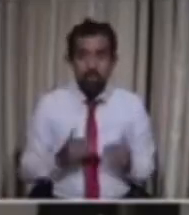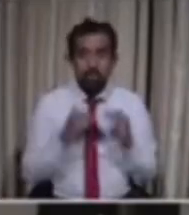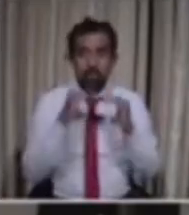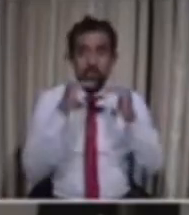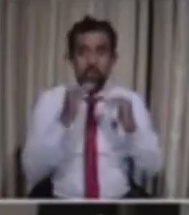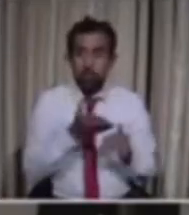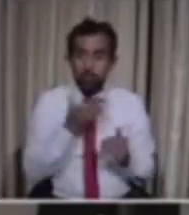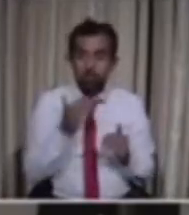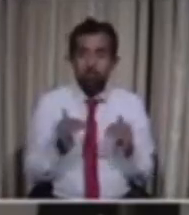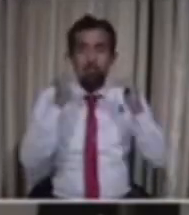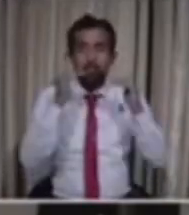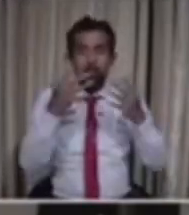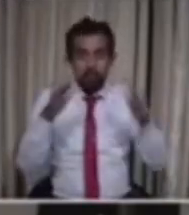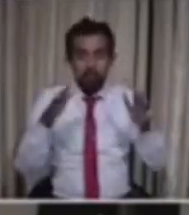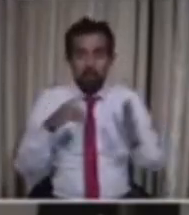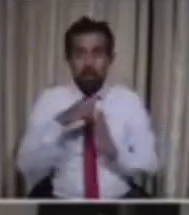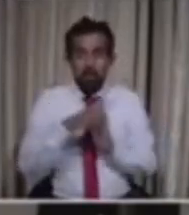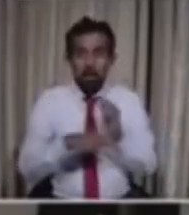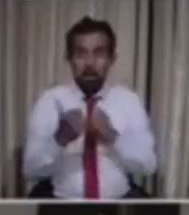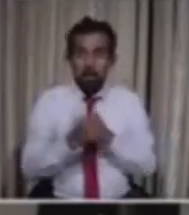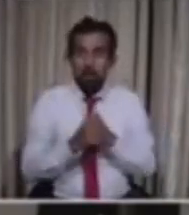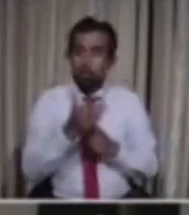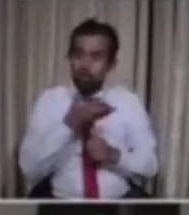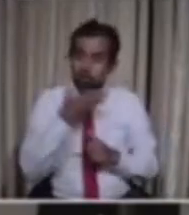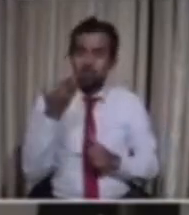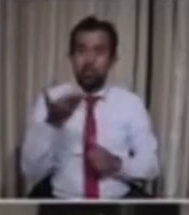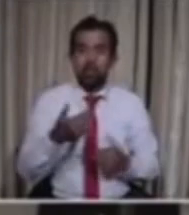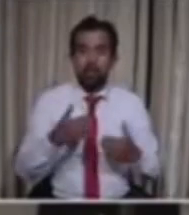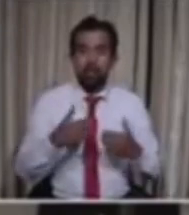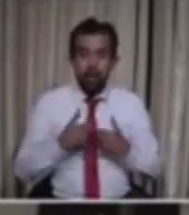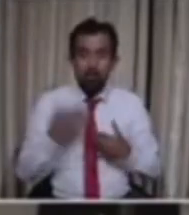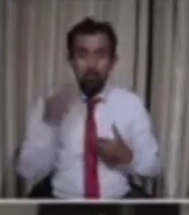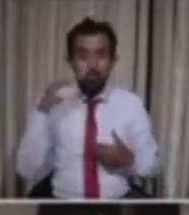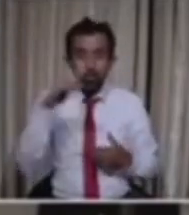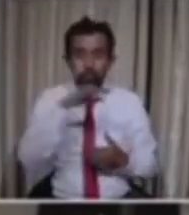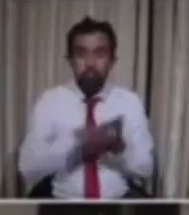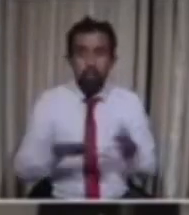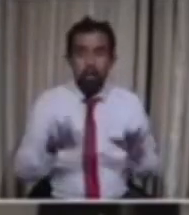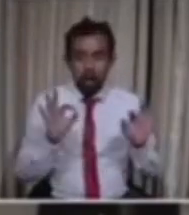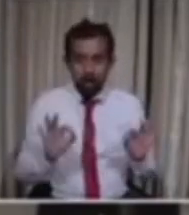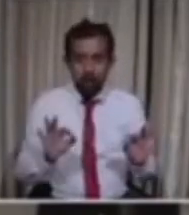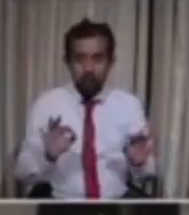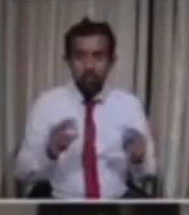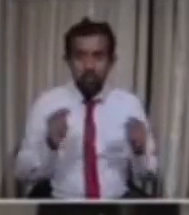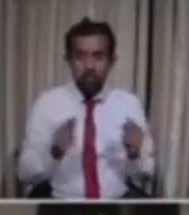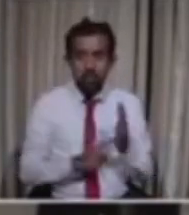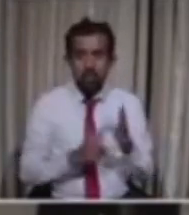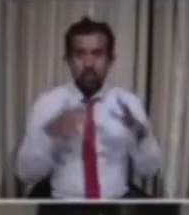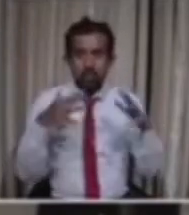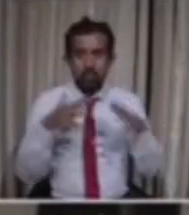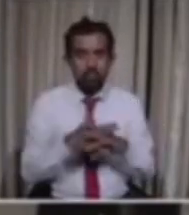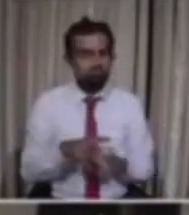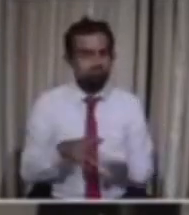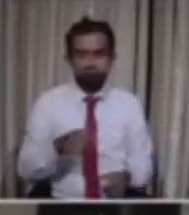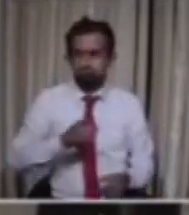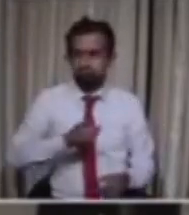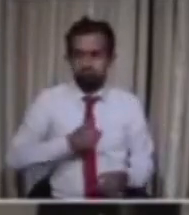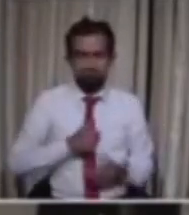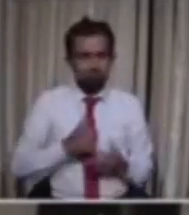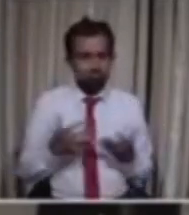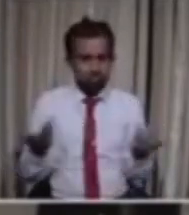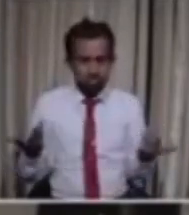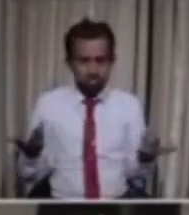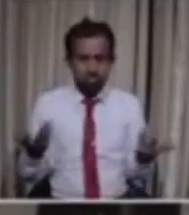முன்னணி பங்களிப்பு செய்வதற்கு தயாராக இருக்கிறார்கள். அவசர கால சட்டத்தை நாங்கள் ஒருபொழுதும் ஏற்றுக் கொள்ள மாட்டோம். நீங்கள் அதனை ரத்து செய்யுங்கள்.